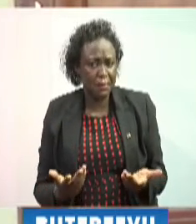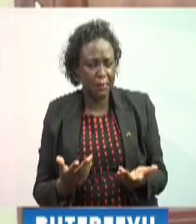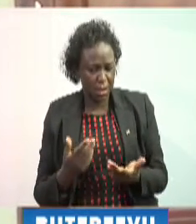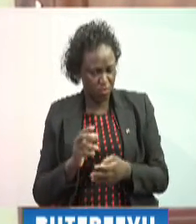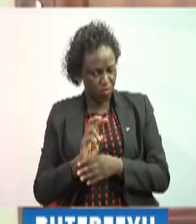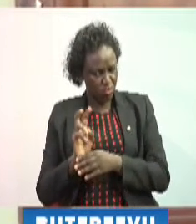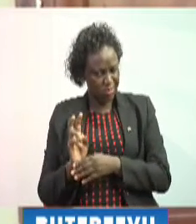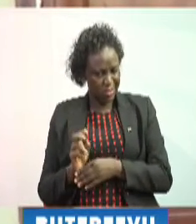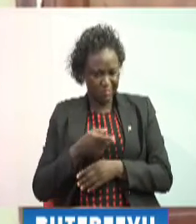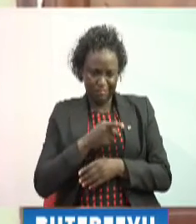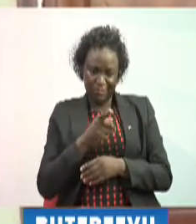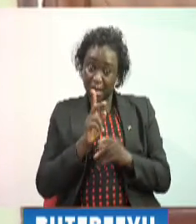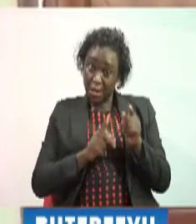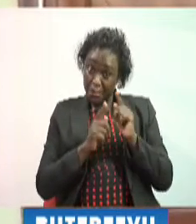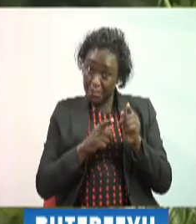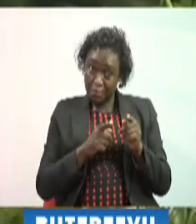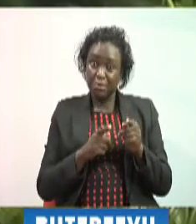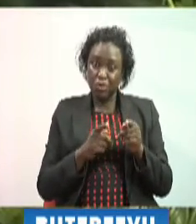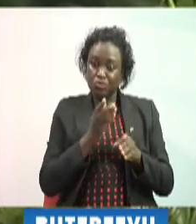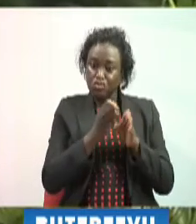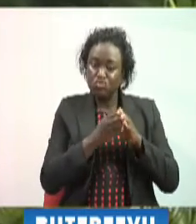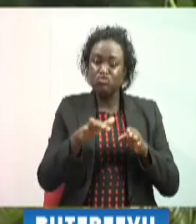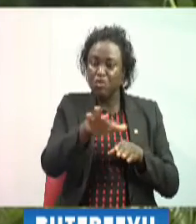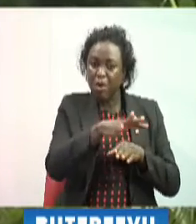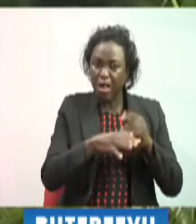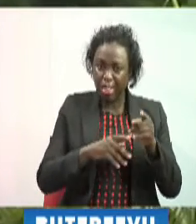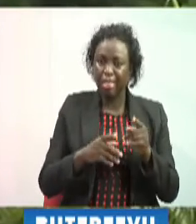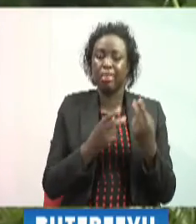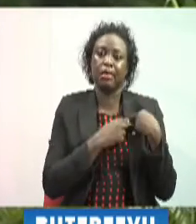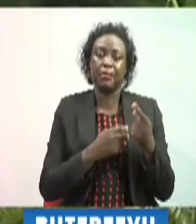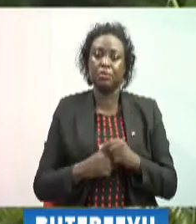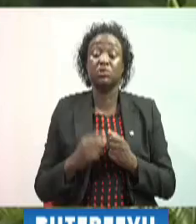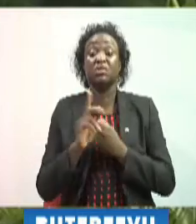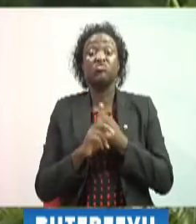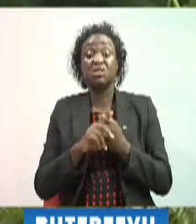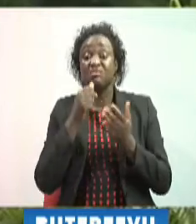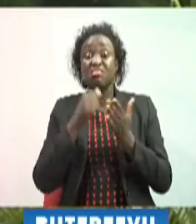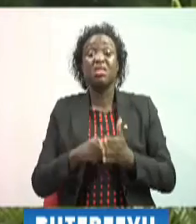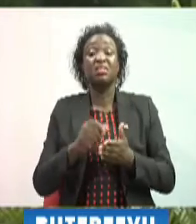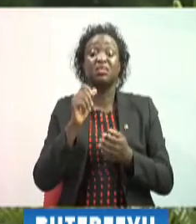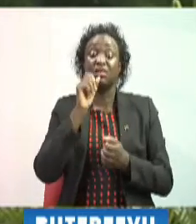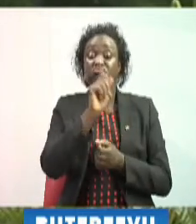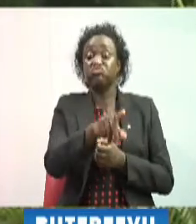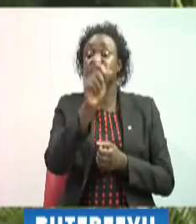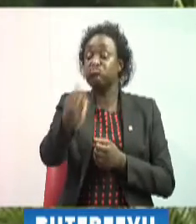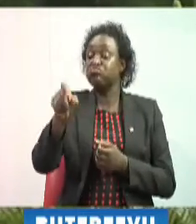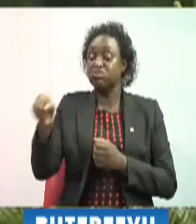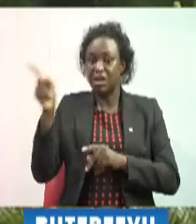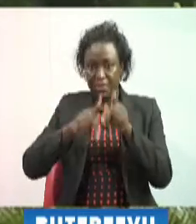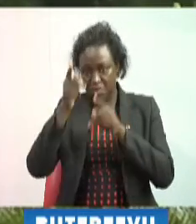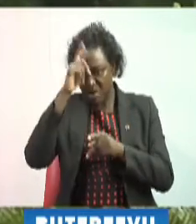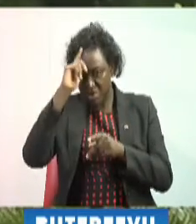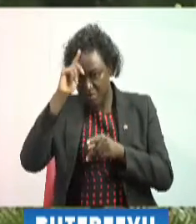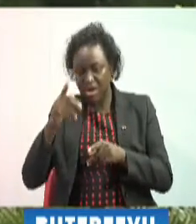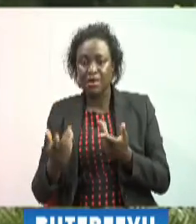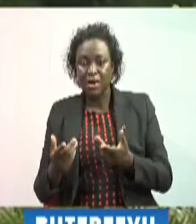nga bantu bana batandise okusaanyaawo obutonde bw'ensi. Onategeezezza nti nga disitulikiti bamaze okuyisa ekiwandiiko eri abo abeesenza mu ntobazi era